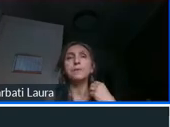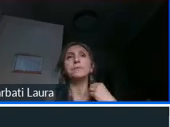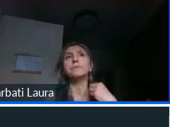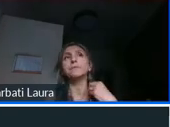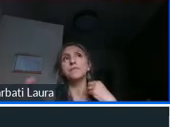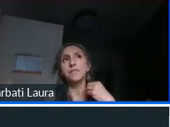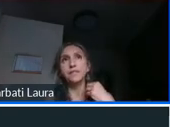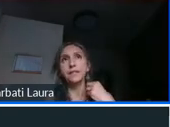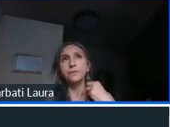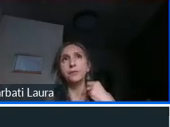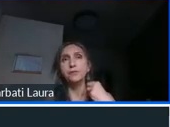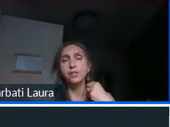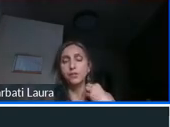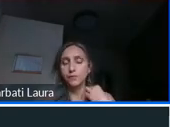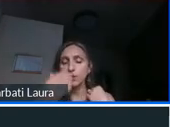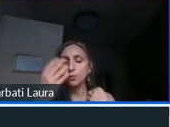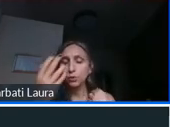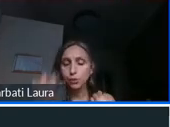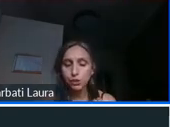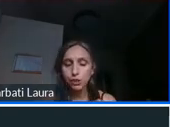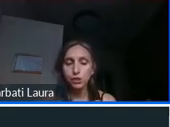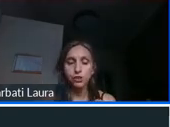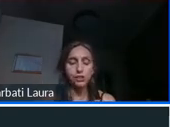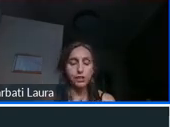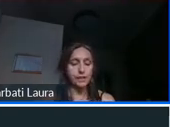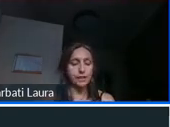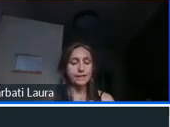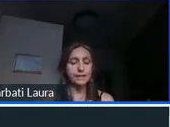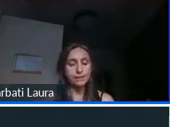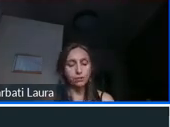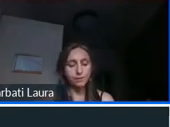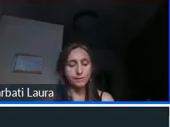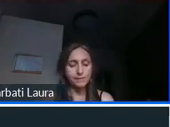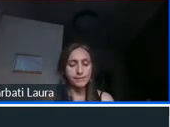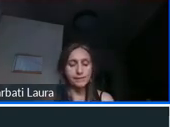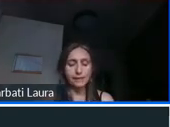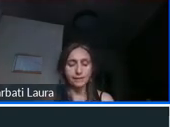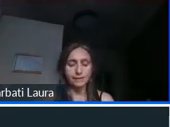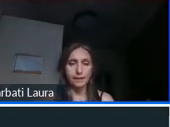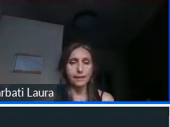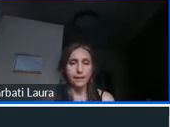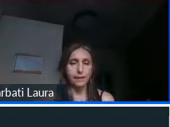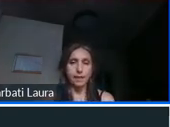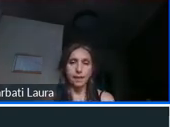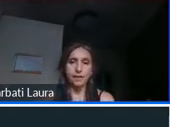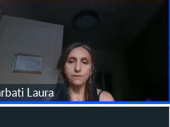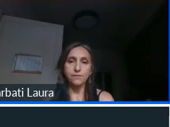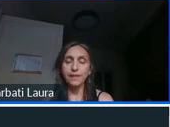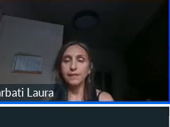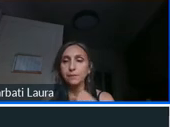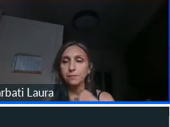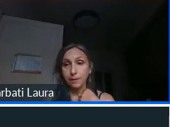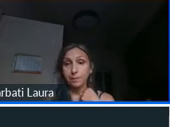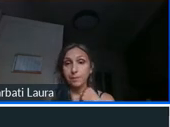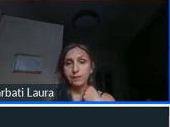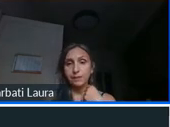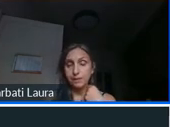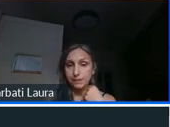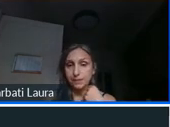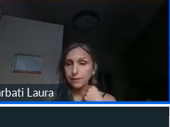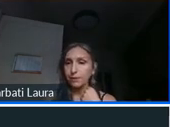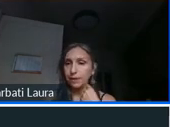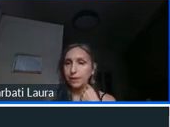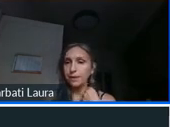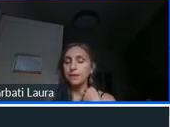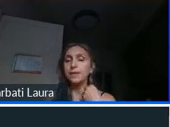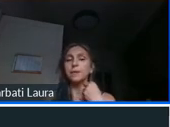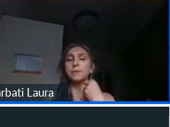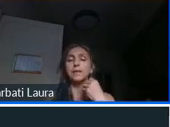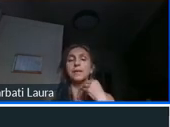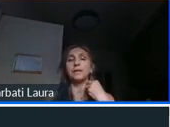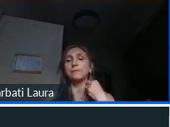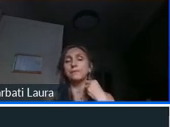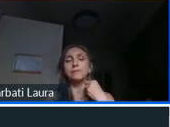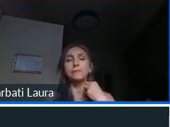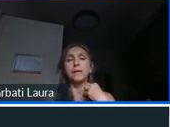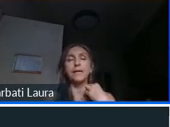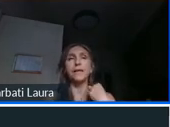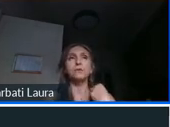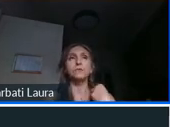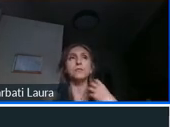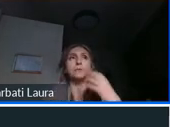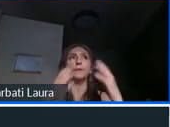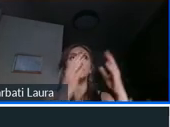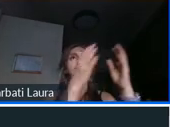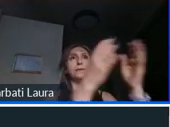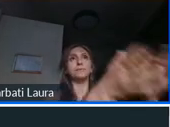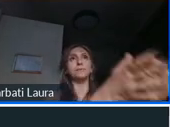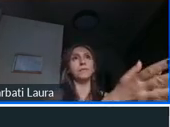possibile, se servono, se si incuriosisce, c'è anche il Data Governance Act che è in via di implementazione, perché